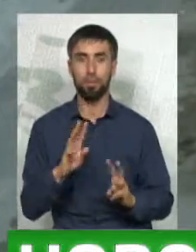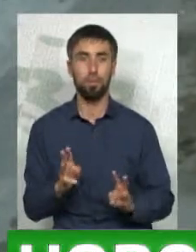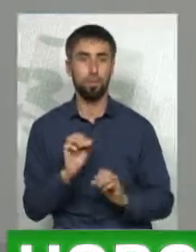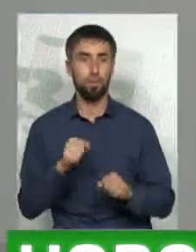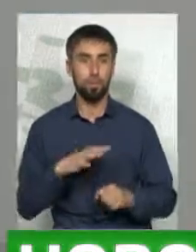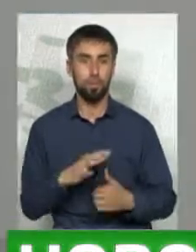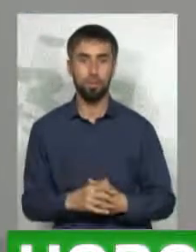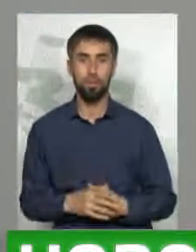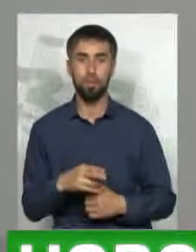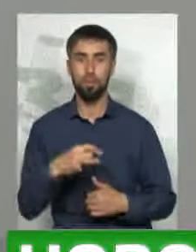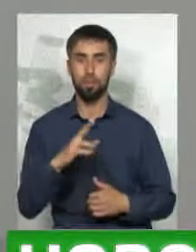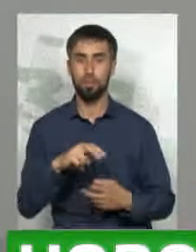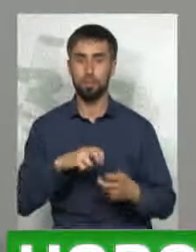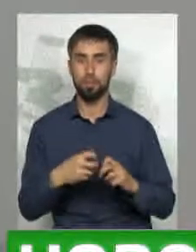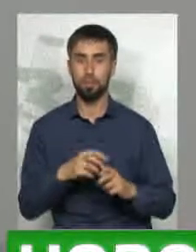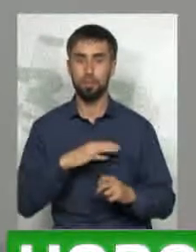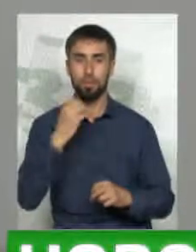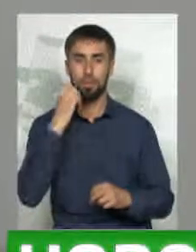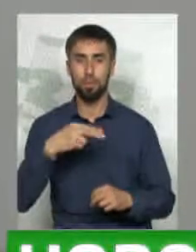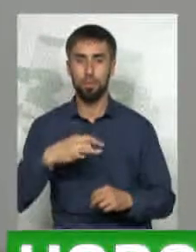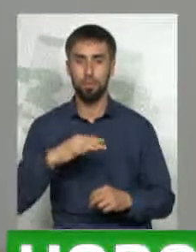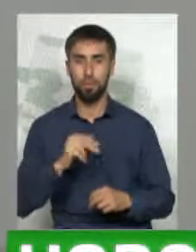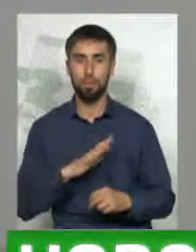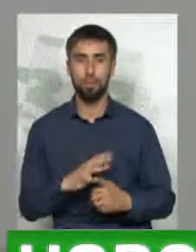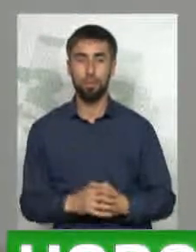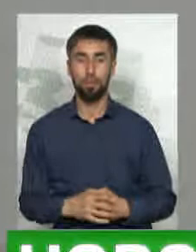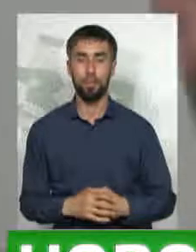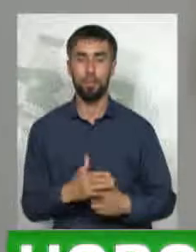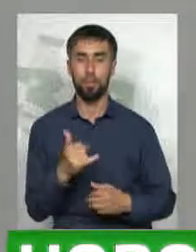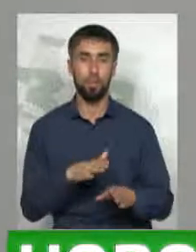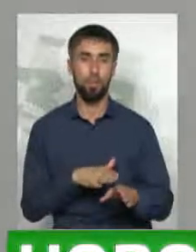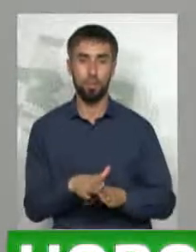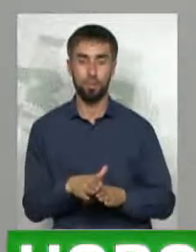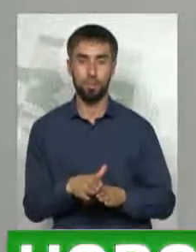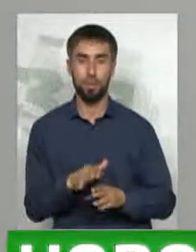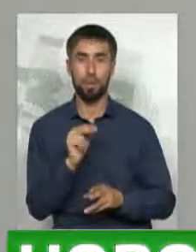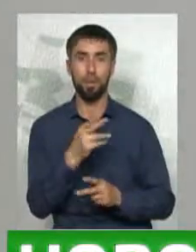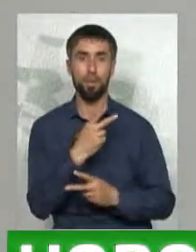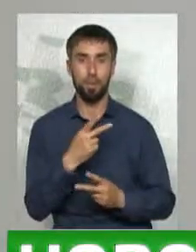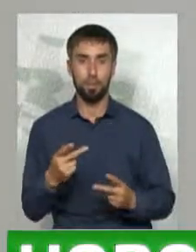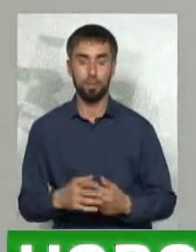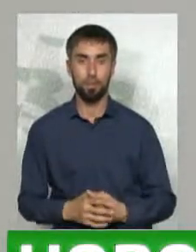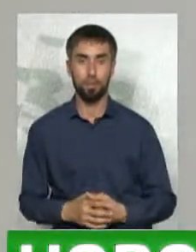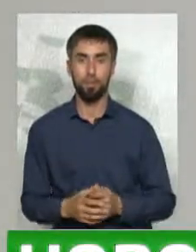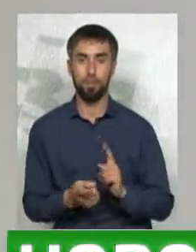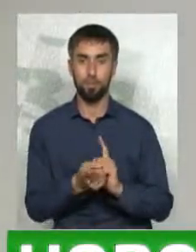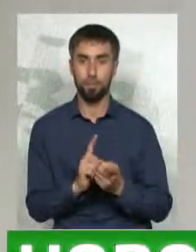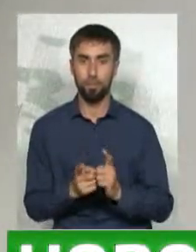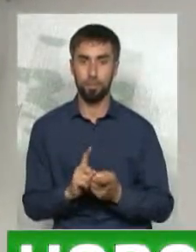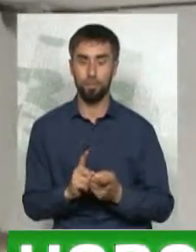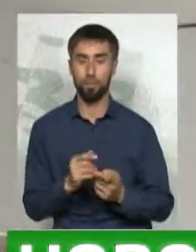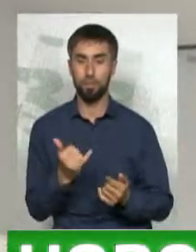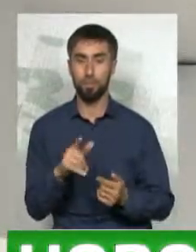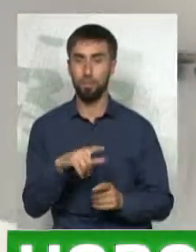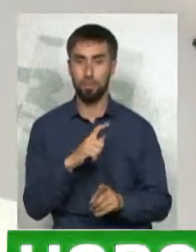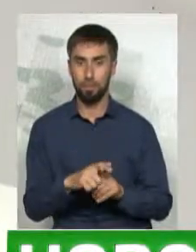пожара. Проводка вся проблема, зеркальная проводка, проводка полностью, там бальгушки пархун, пусть лазер, бям, берешь